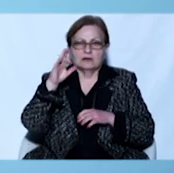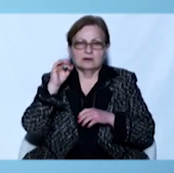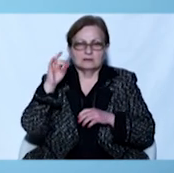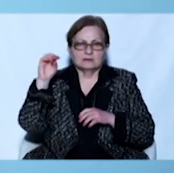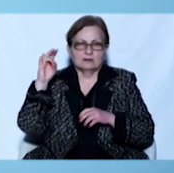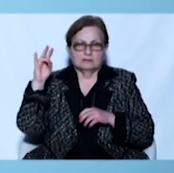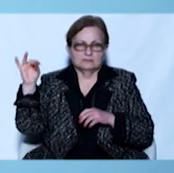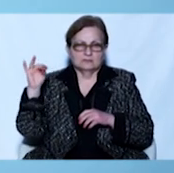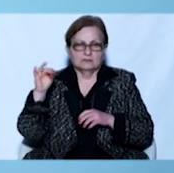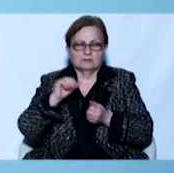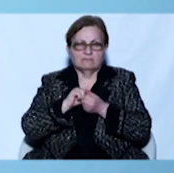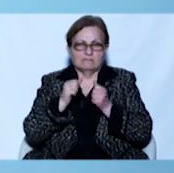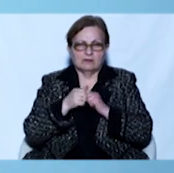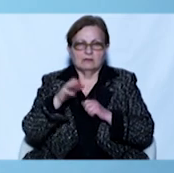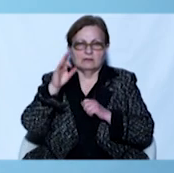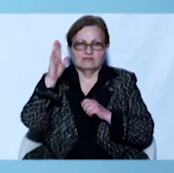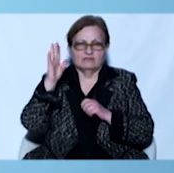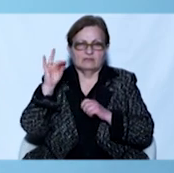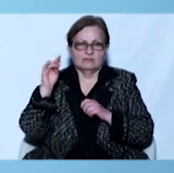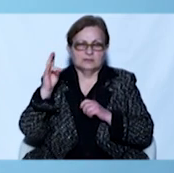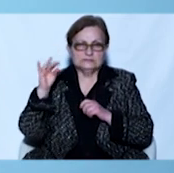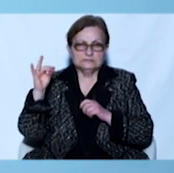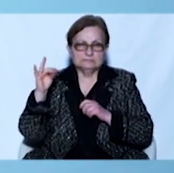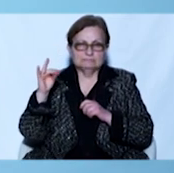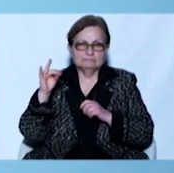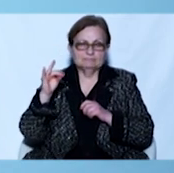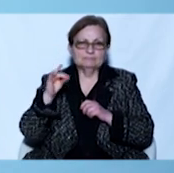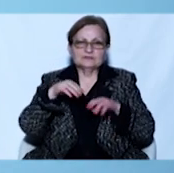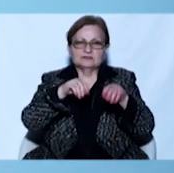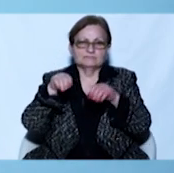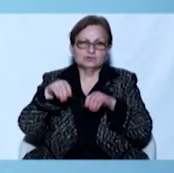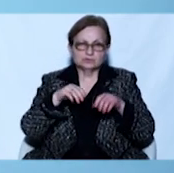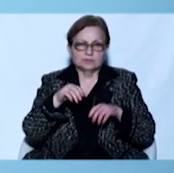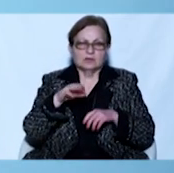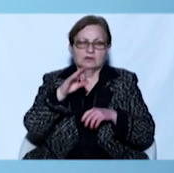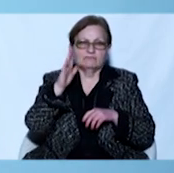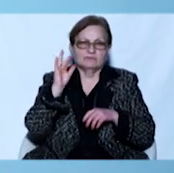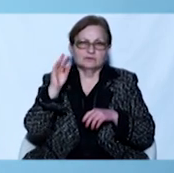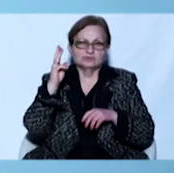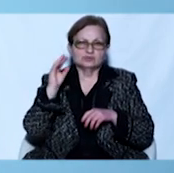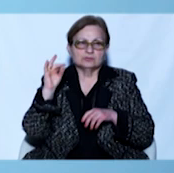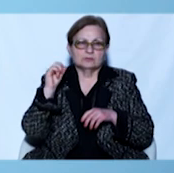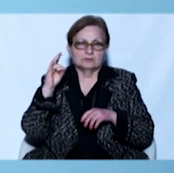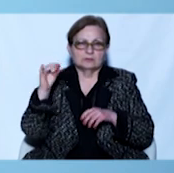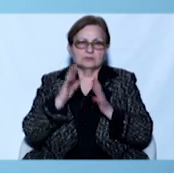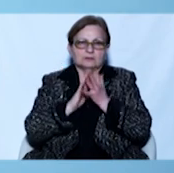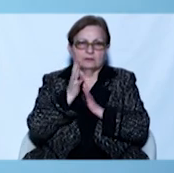ქარიანი, ქვა, ქვიანი, ქვიშა, ქვიშიანი,